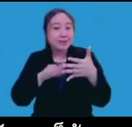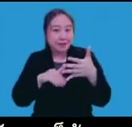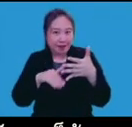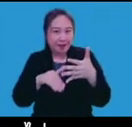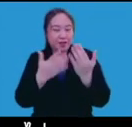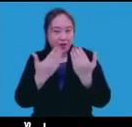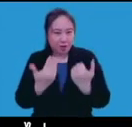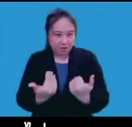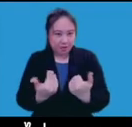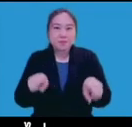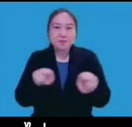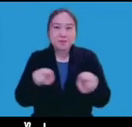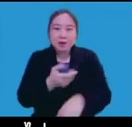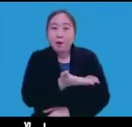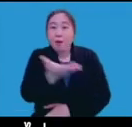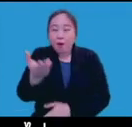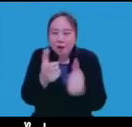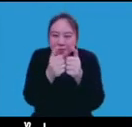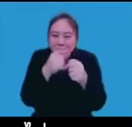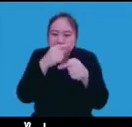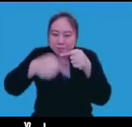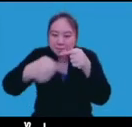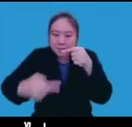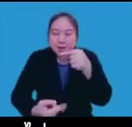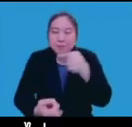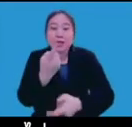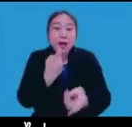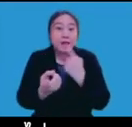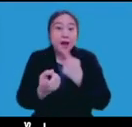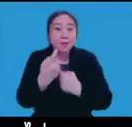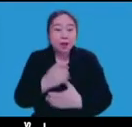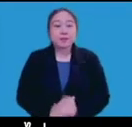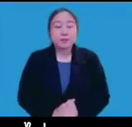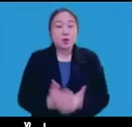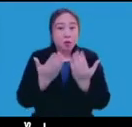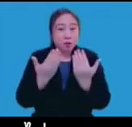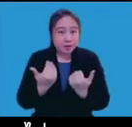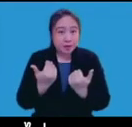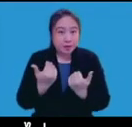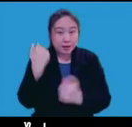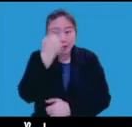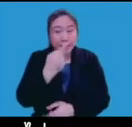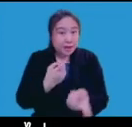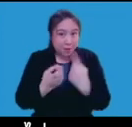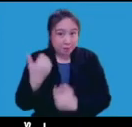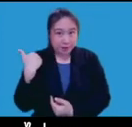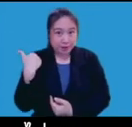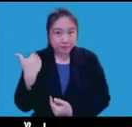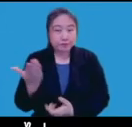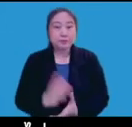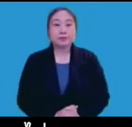จะรับคำถามจากทางออนไลน์นะครับไม่ทราบมีคำถามออกมาเยอะไหมครับคุณสุทธิชัย